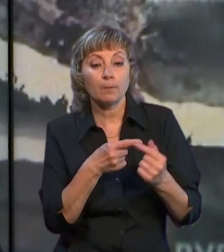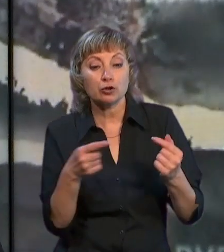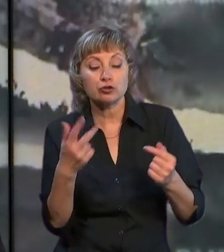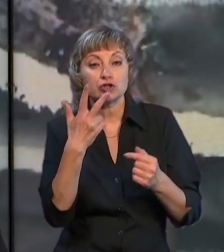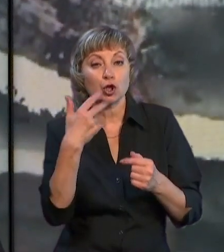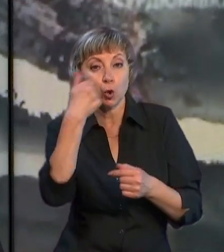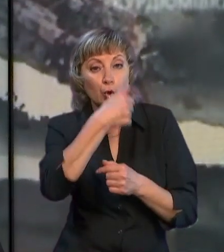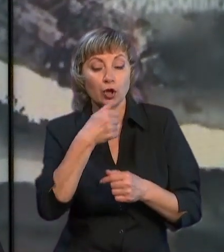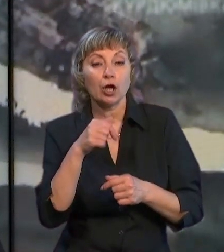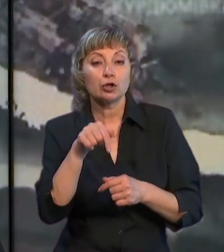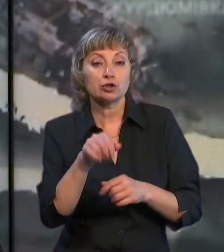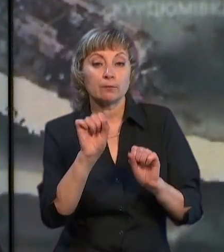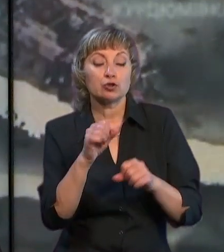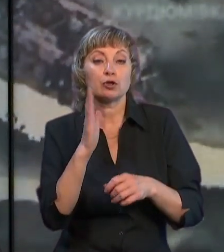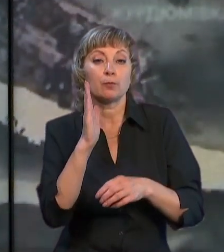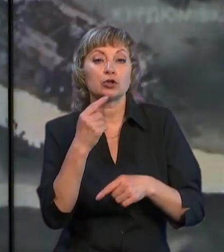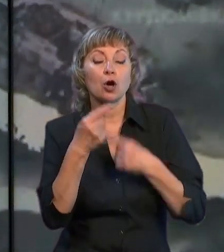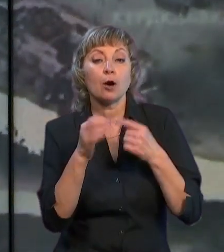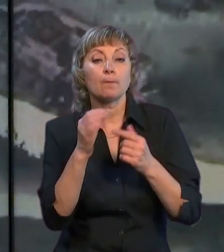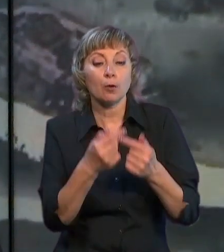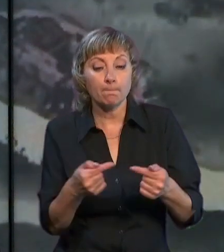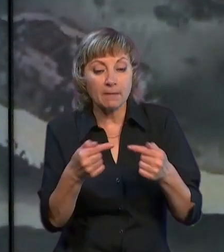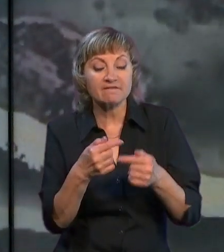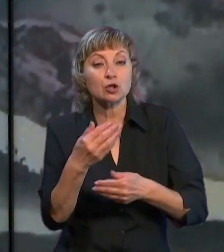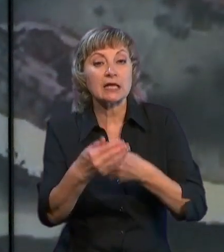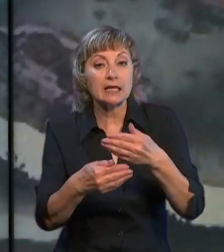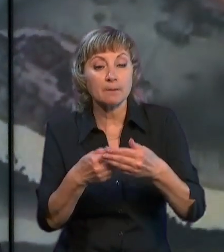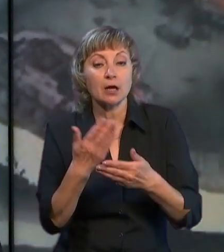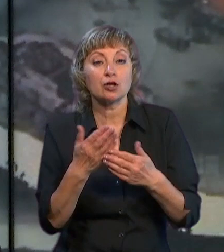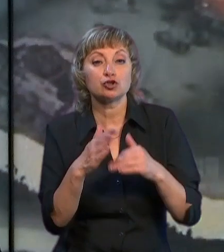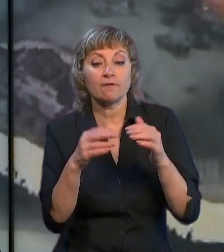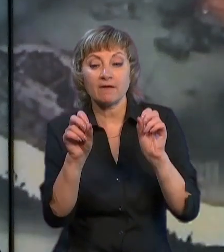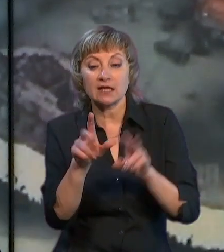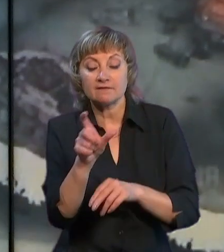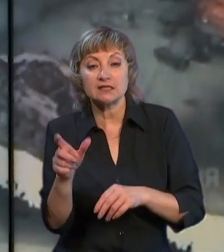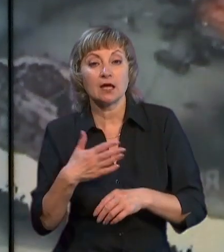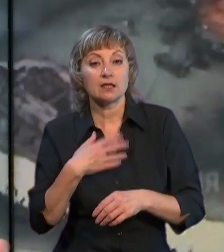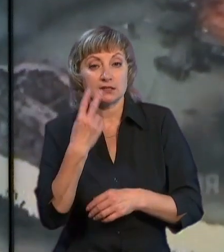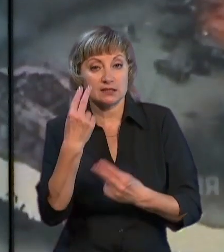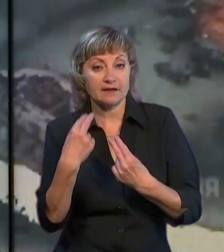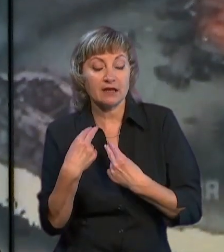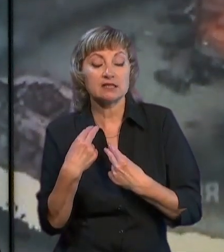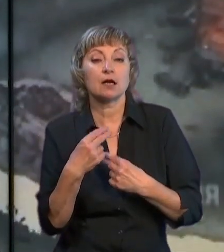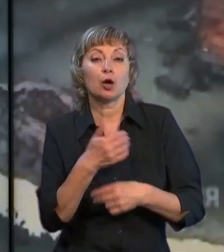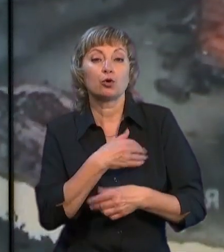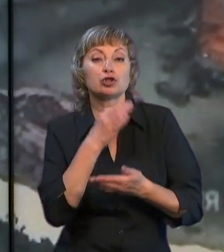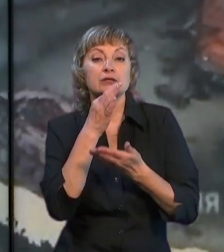і тоді вже можна буде говорити про певну динаміку. Але якщо фахівці нас дивляться, то я хочу сказати,